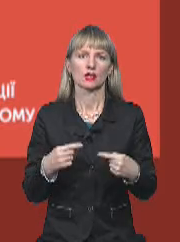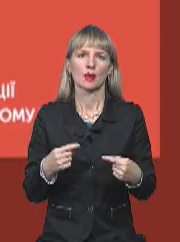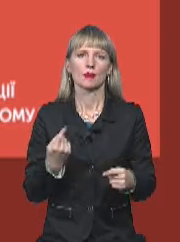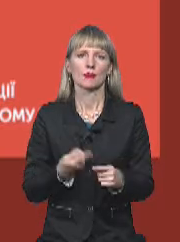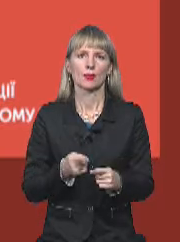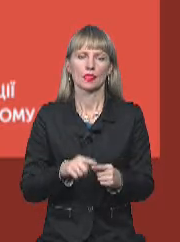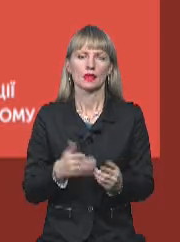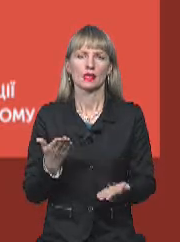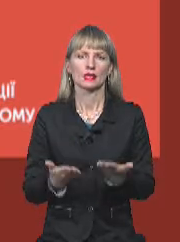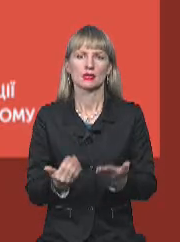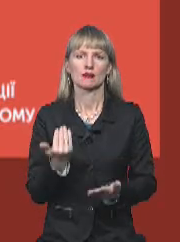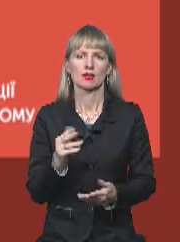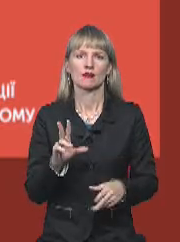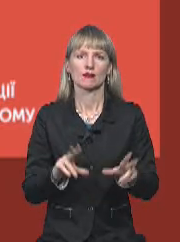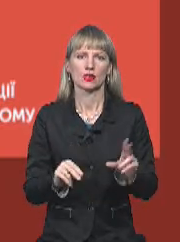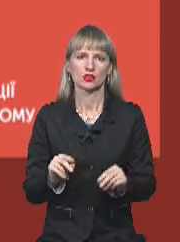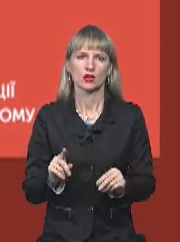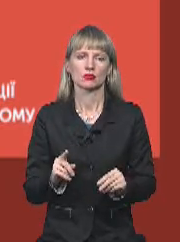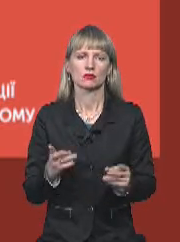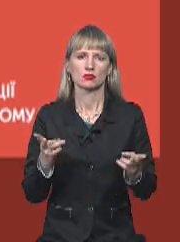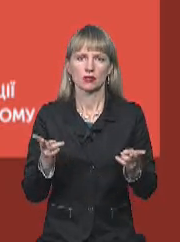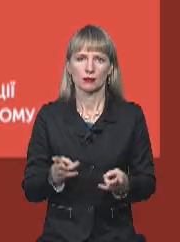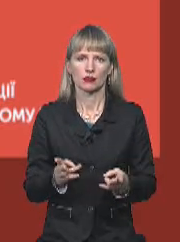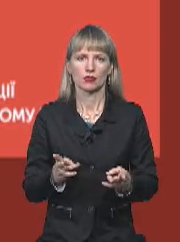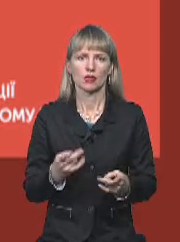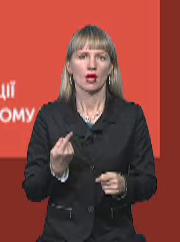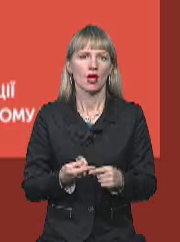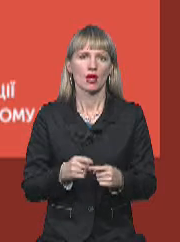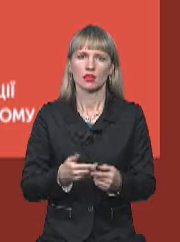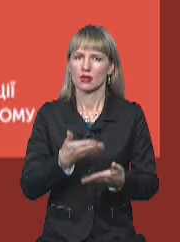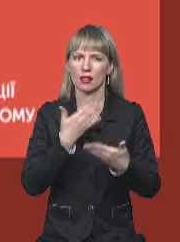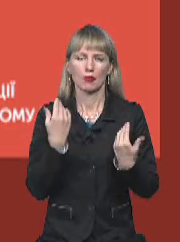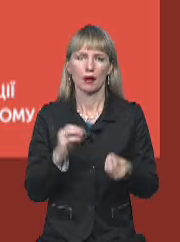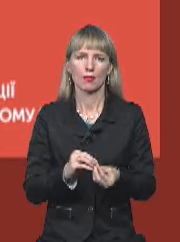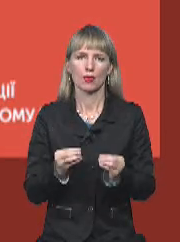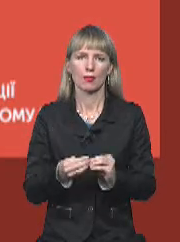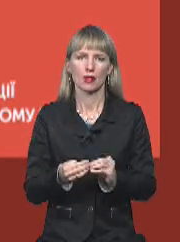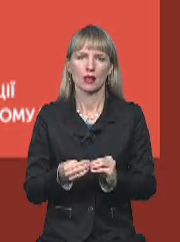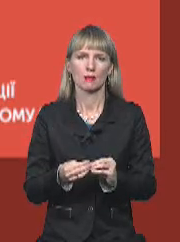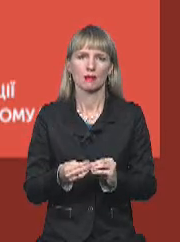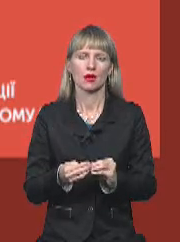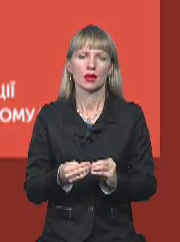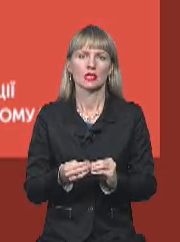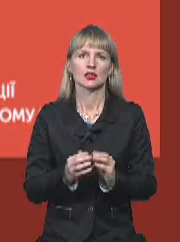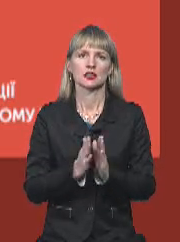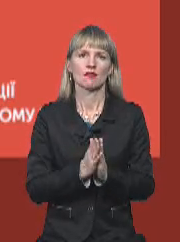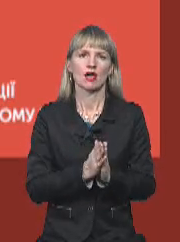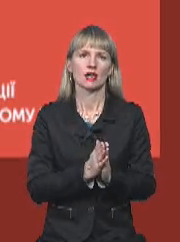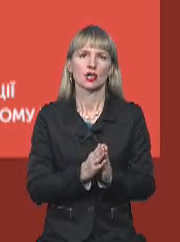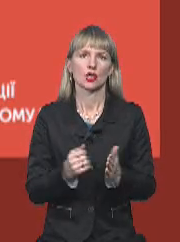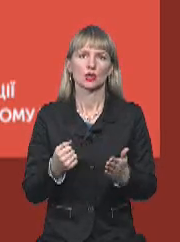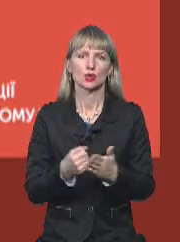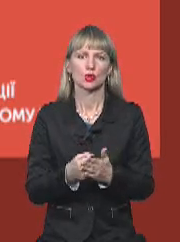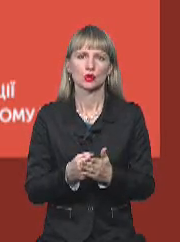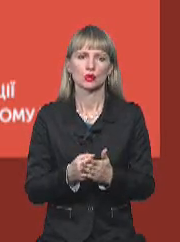ви вважаєте за доцільне, то це не є проблема. Звернення до міського